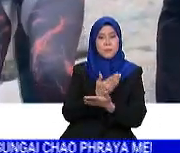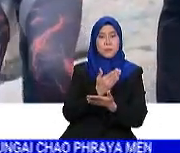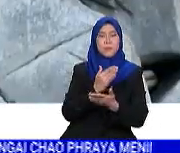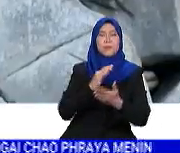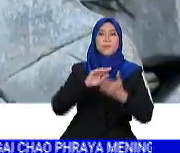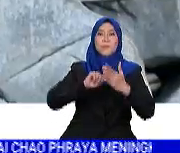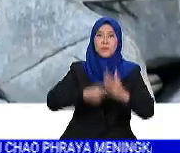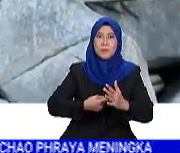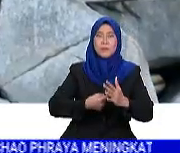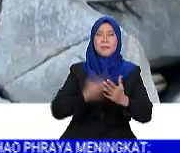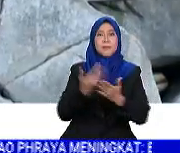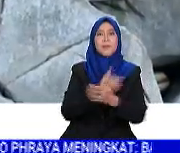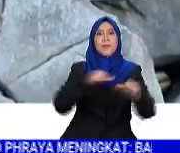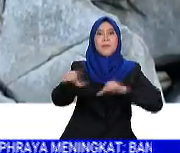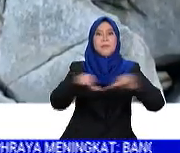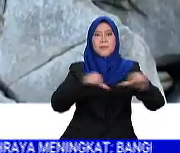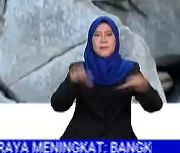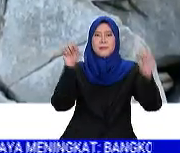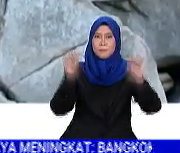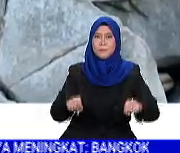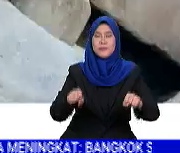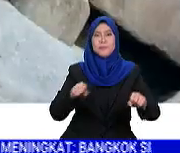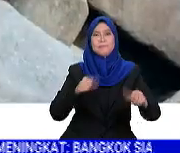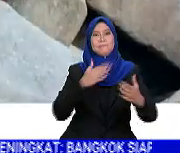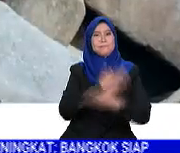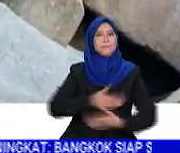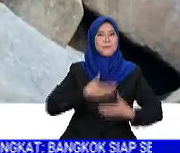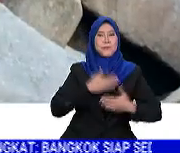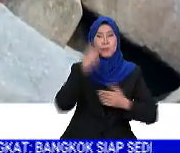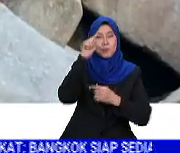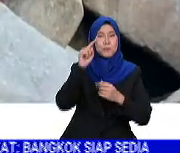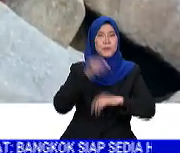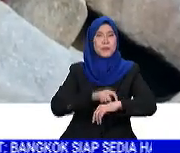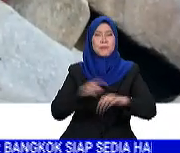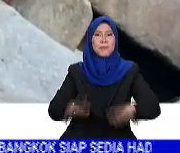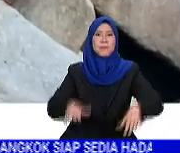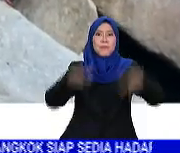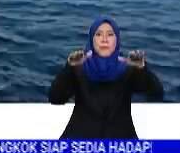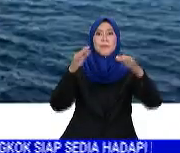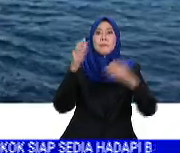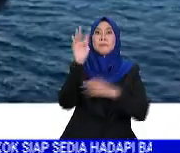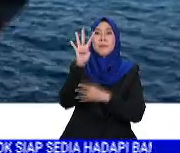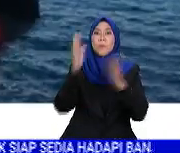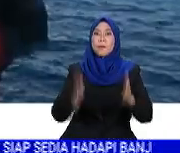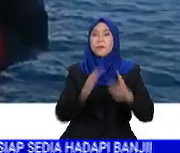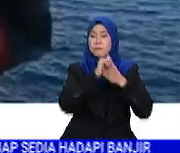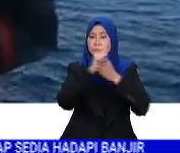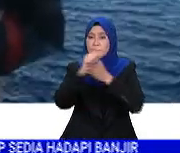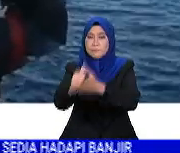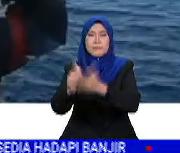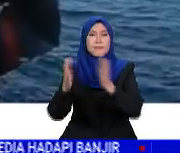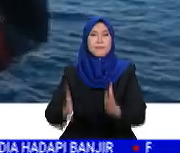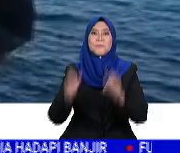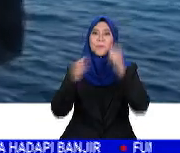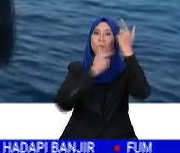lalu adalah aktiviti baharu yang boleh diterokai semasa musim tengkujuh. 4 jurupandu terlatih ditempatkan bagi